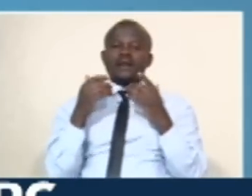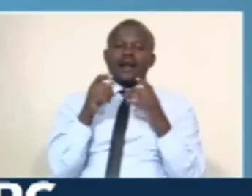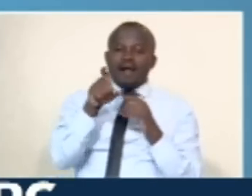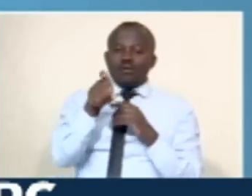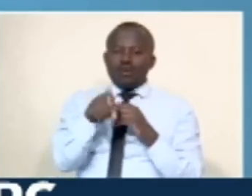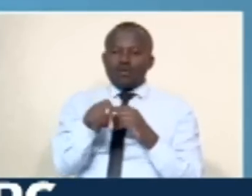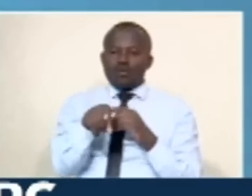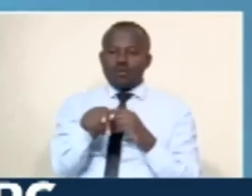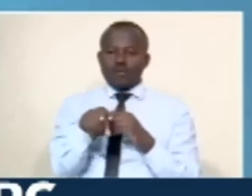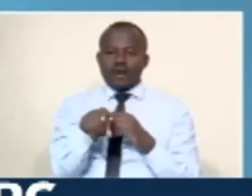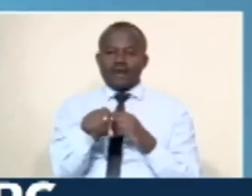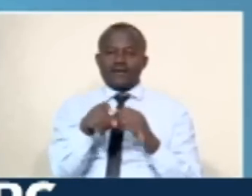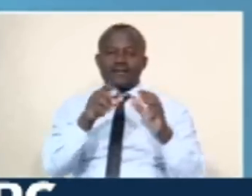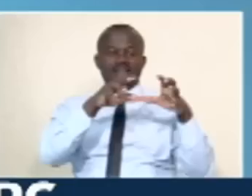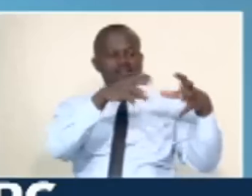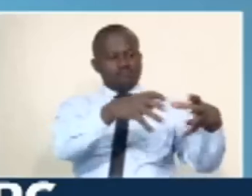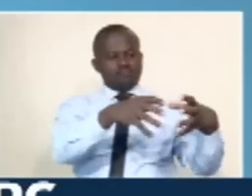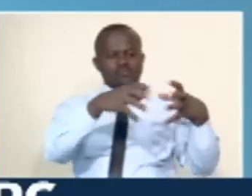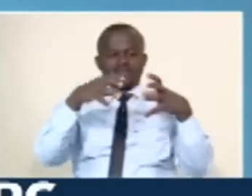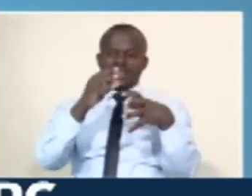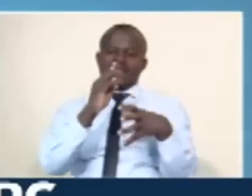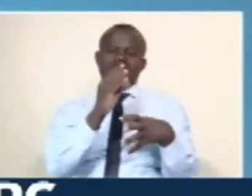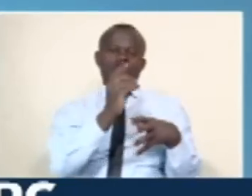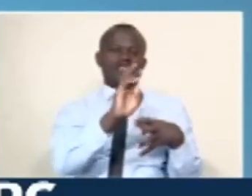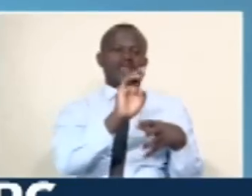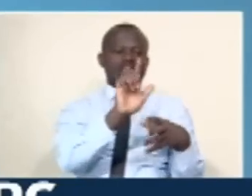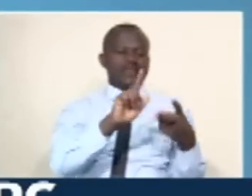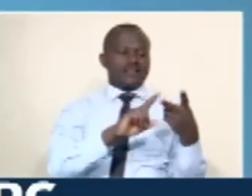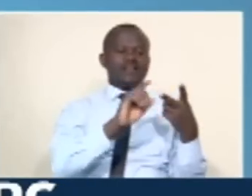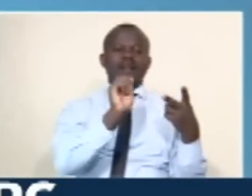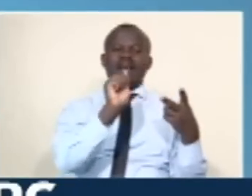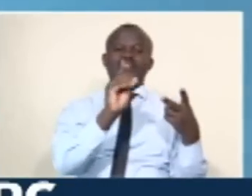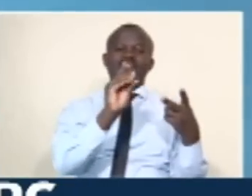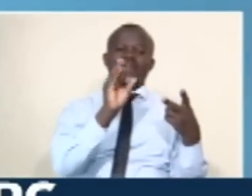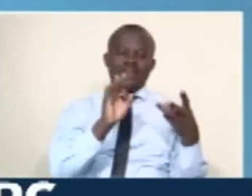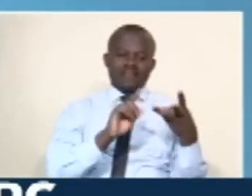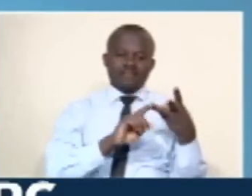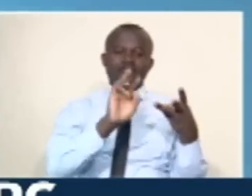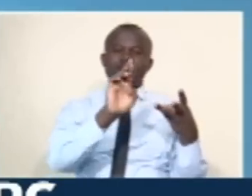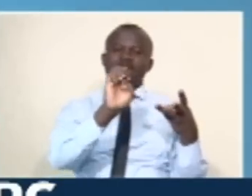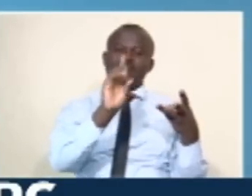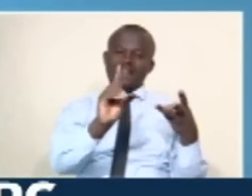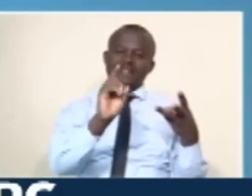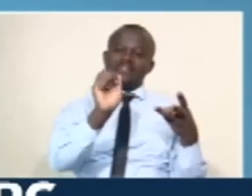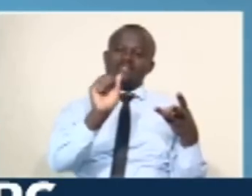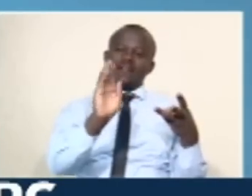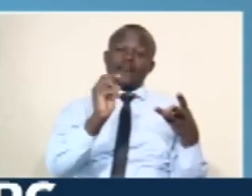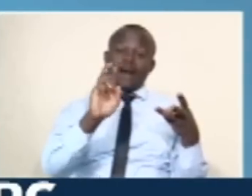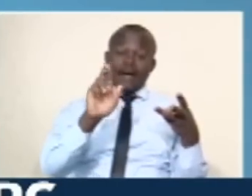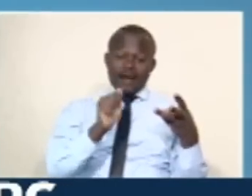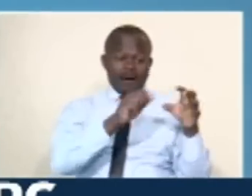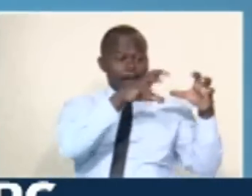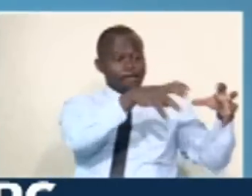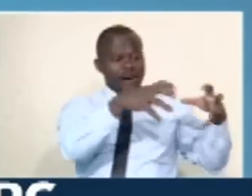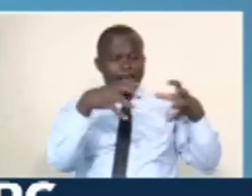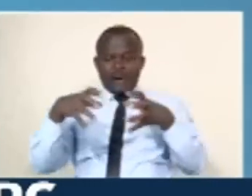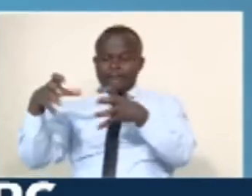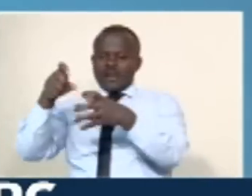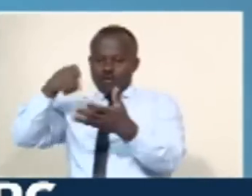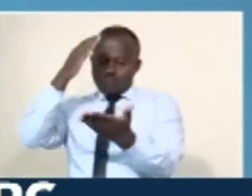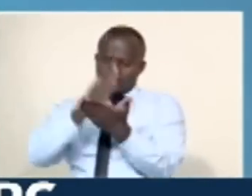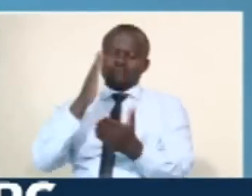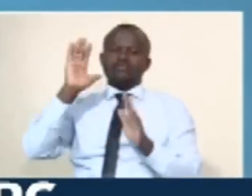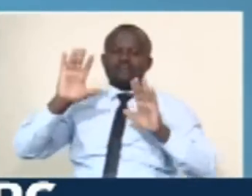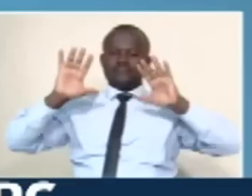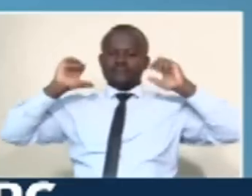hagomba imitwe FDLR ya ADF ndetse na RED itabara, iyo mitwe ko ari 3 igomba gushyira intwaro hasi.